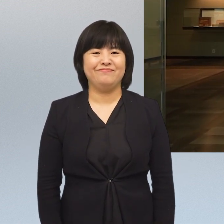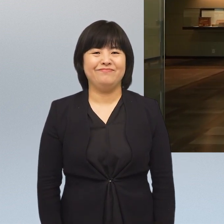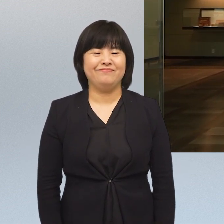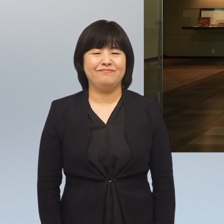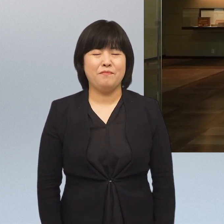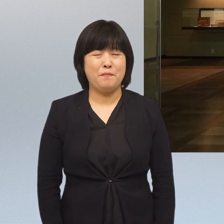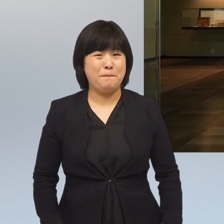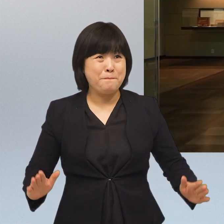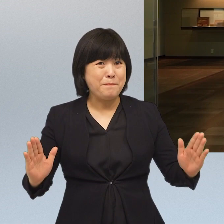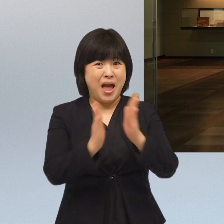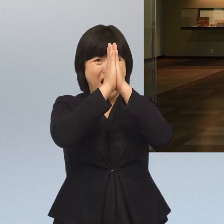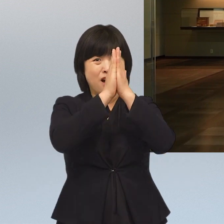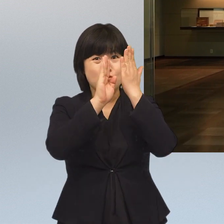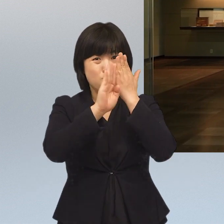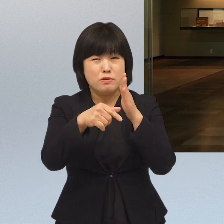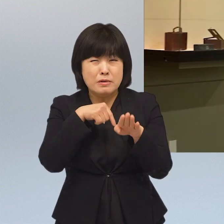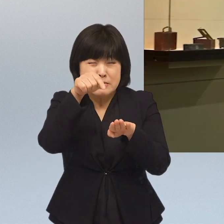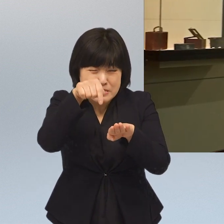시절이었던 것이다.